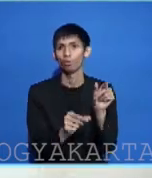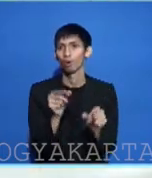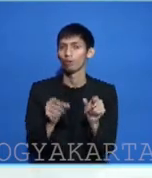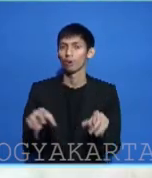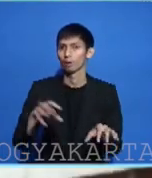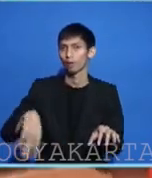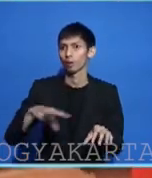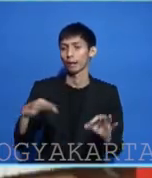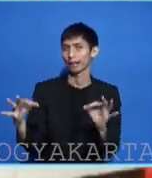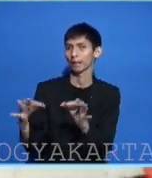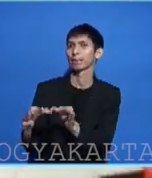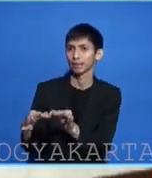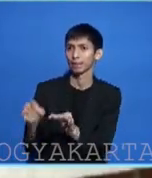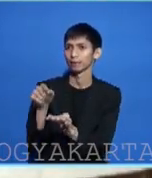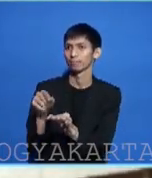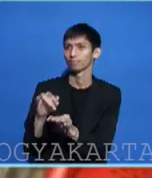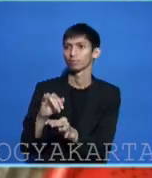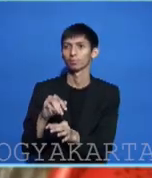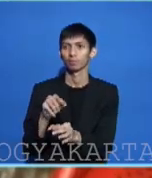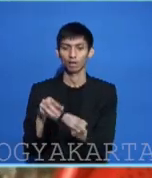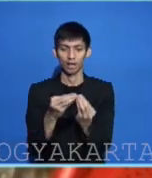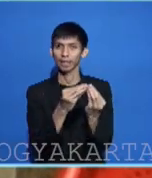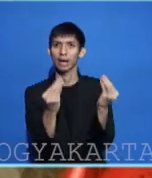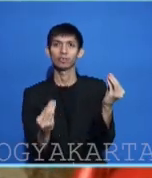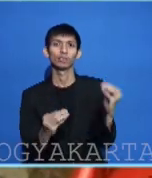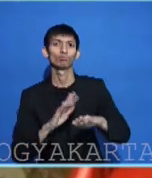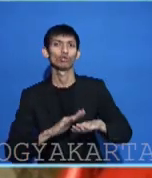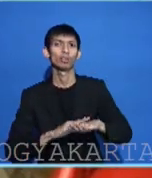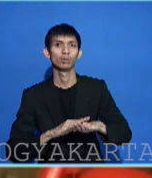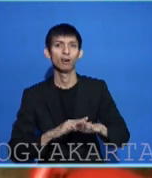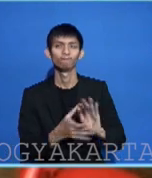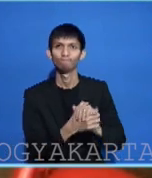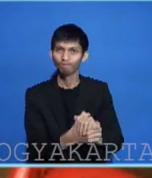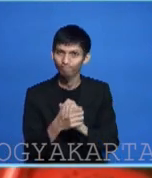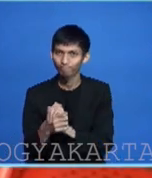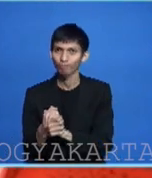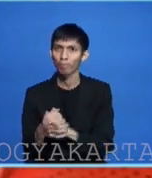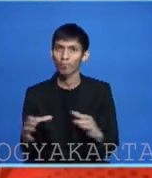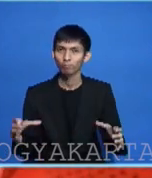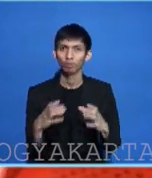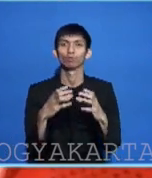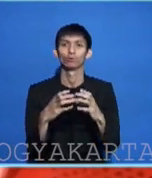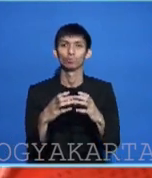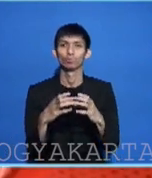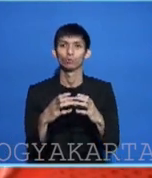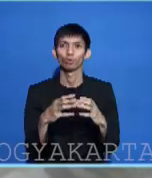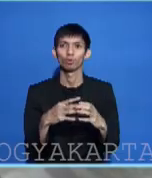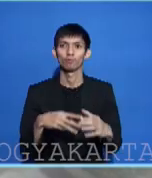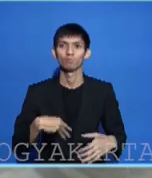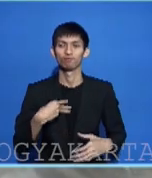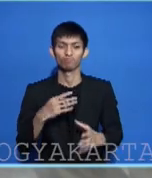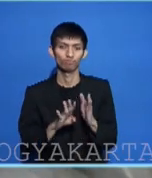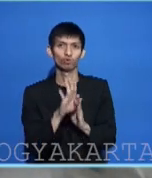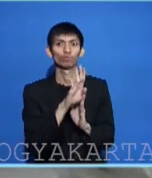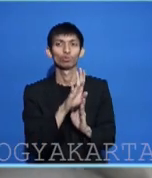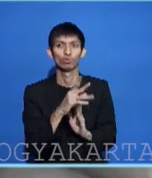sekitar. Hal ini menjadi sebuah tradisi untuk mempererat hubungan silaturahmi, memupuk rasa empati dan peduli terhadap